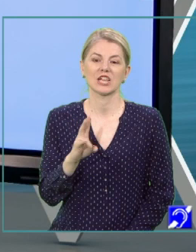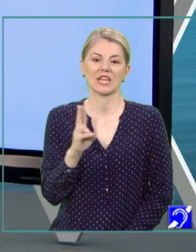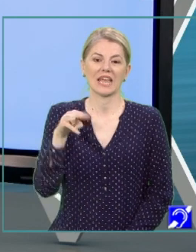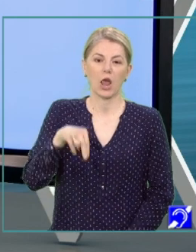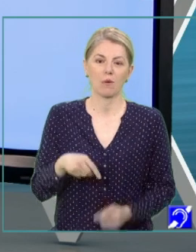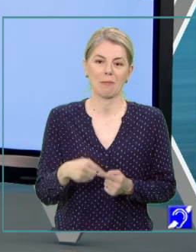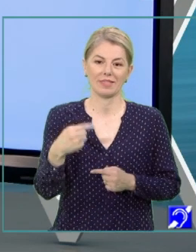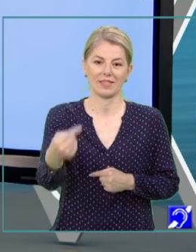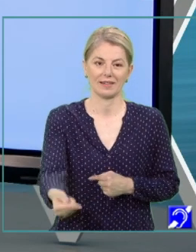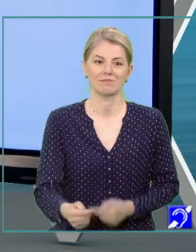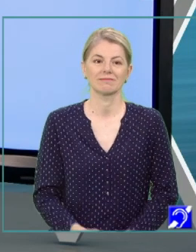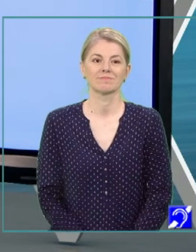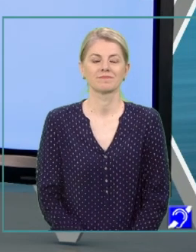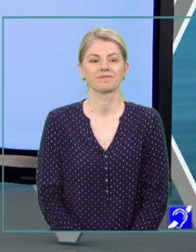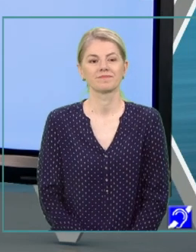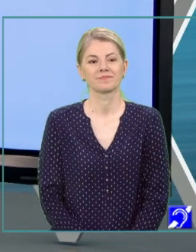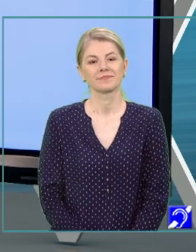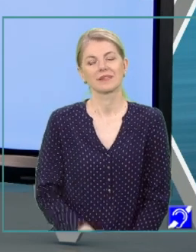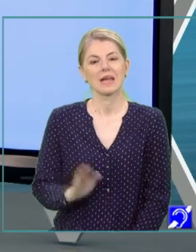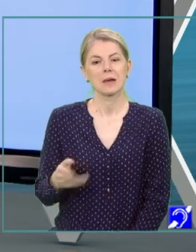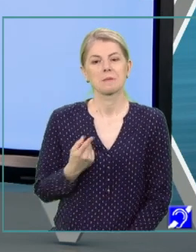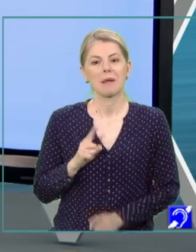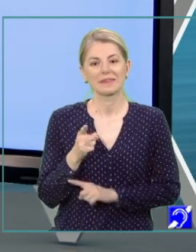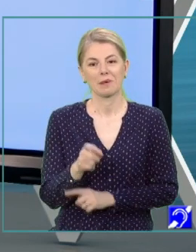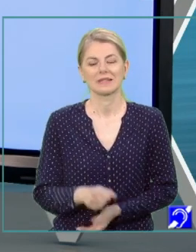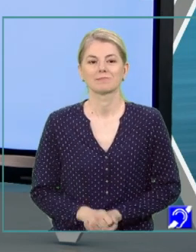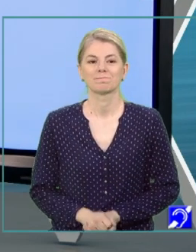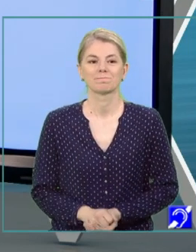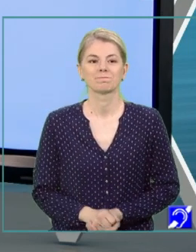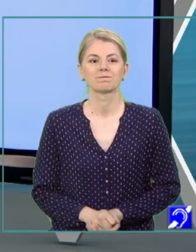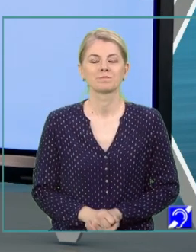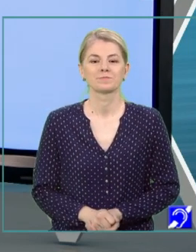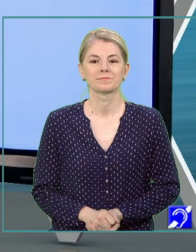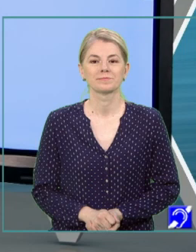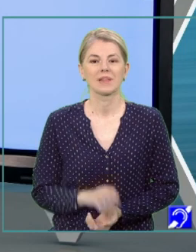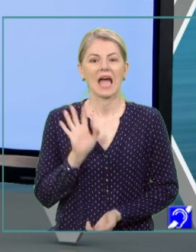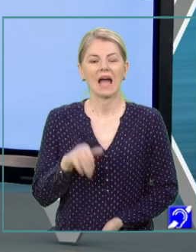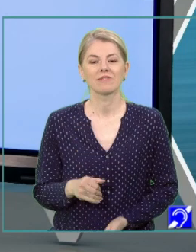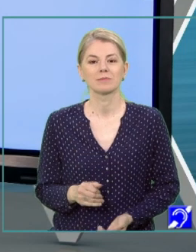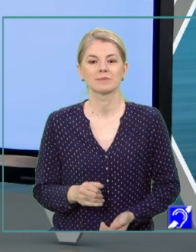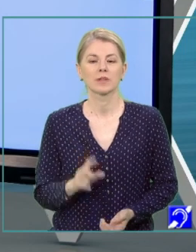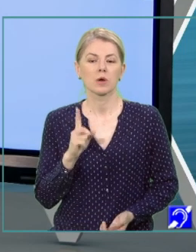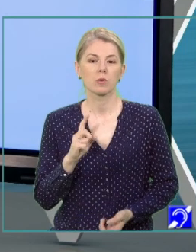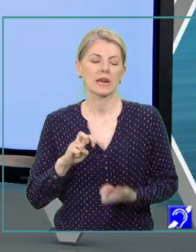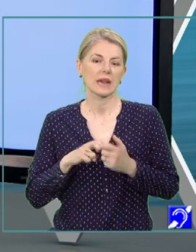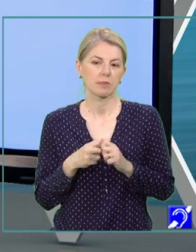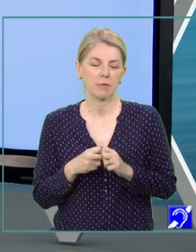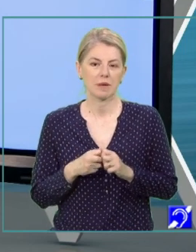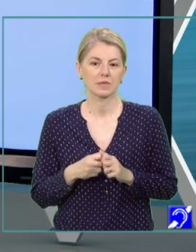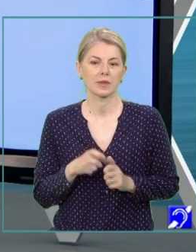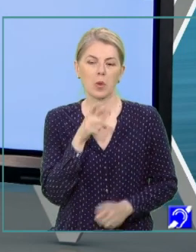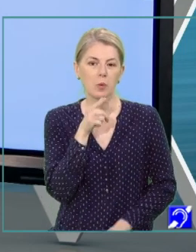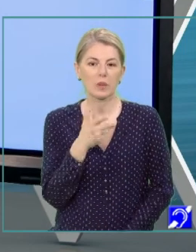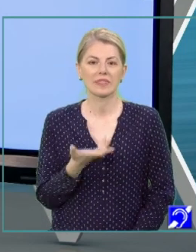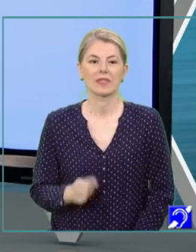de kilometri. Haideți mai departe, prieteni. Avem un subiect în